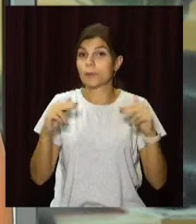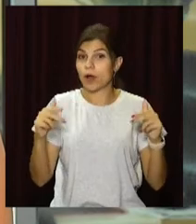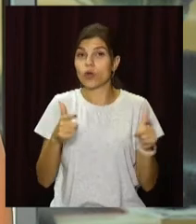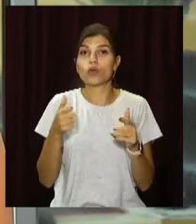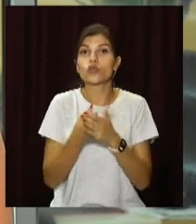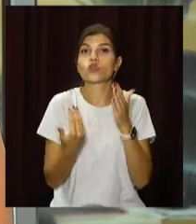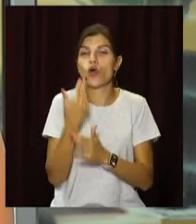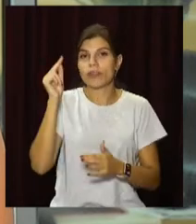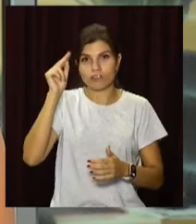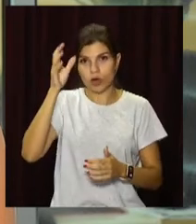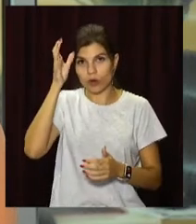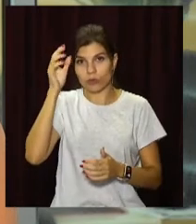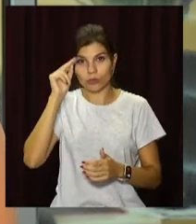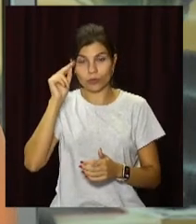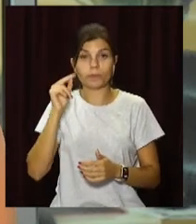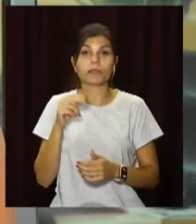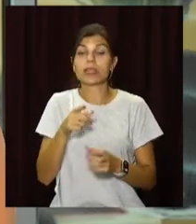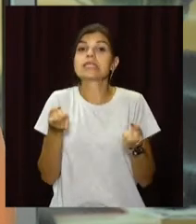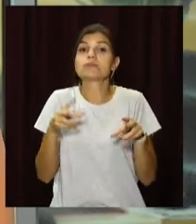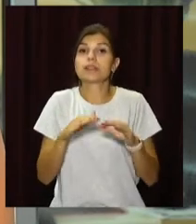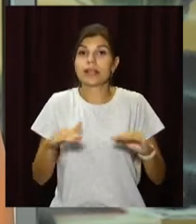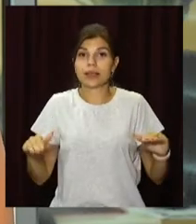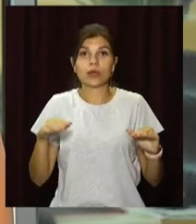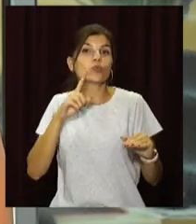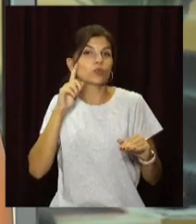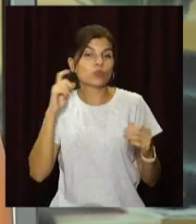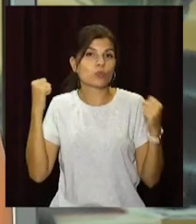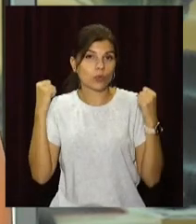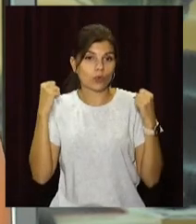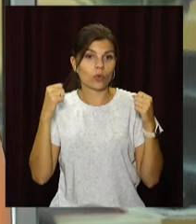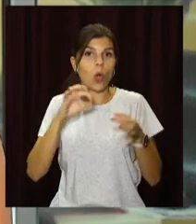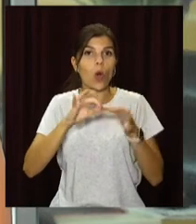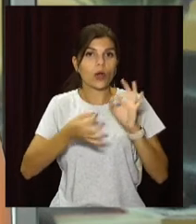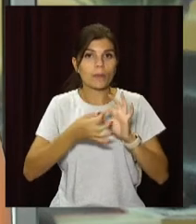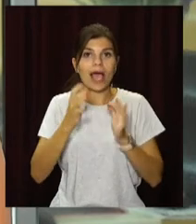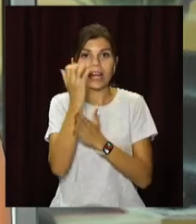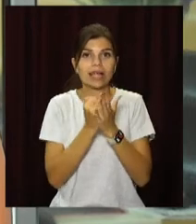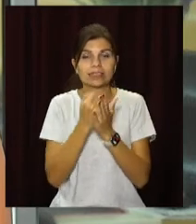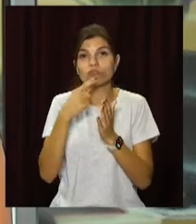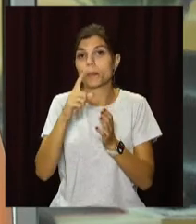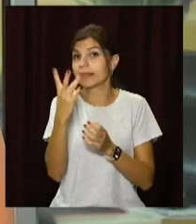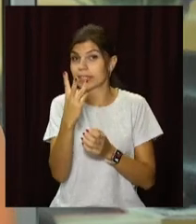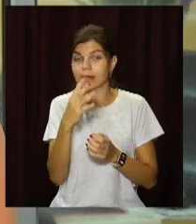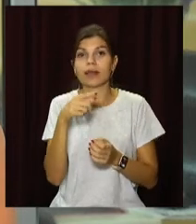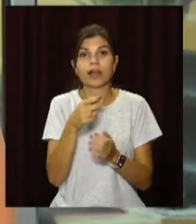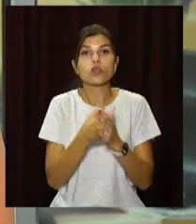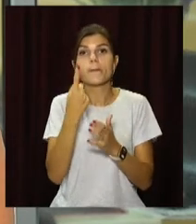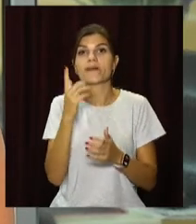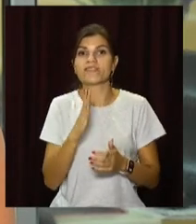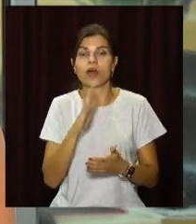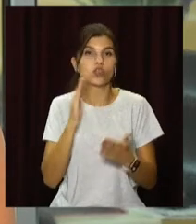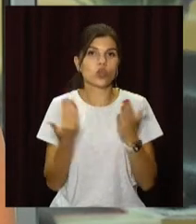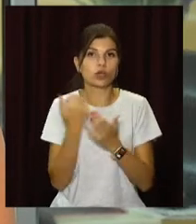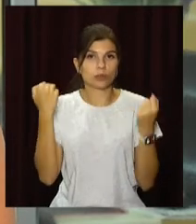до нового навчального року. У спеціалізованій дитячо-юнацькій спортивній школі Олімпійського резерву номер 3 до 1 вересня